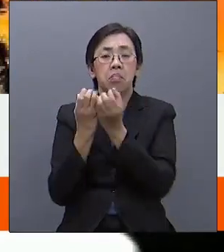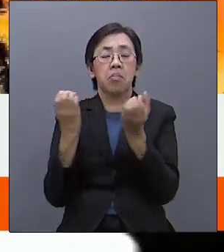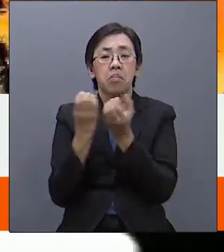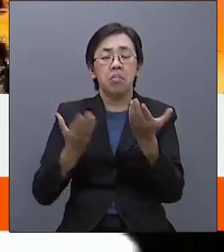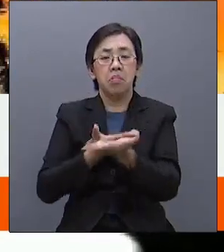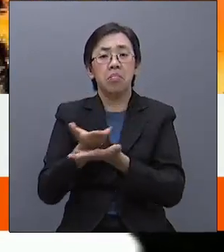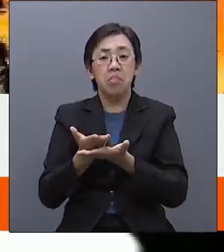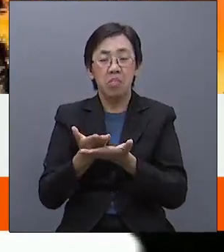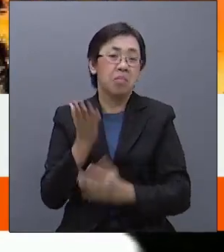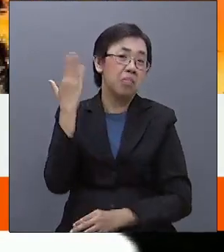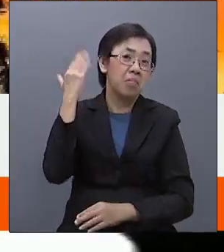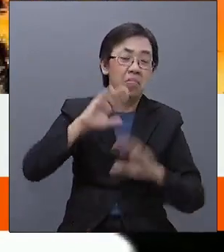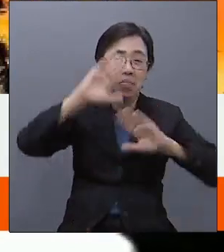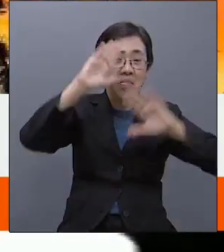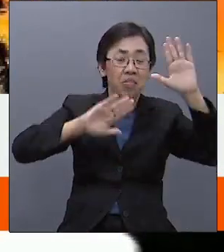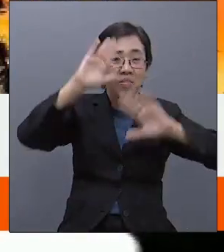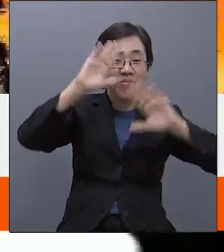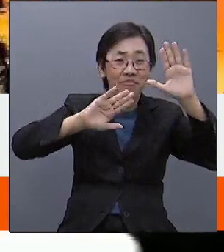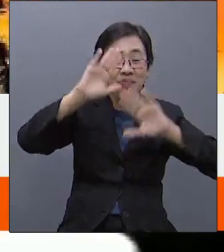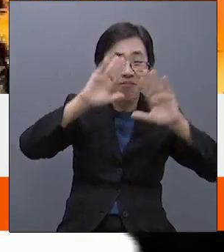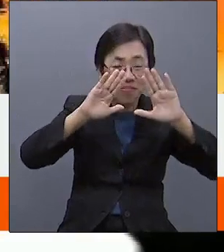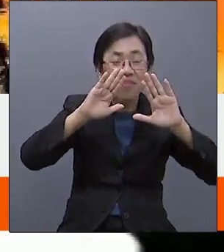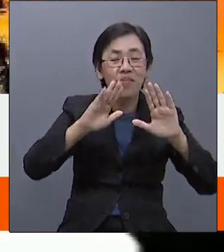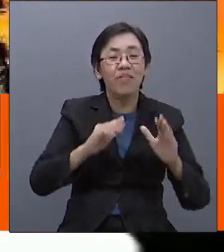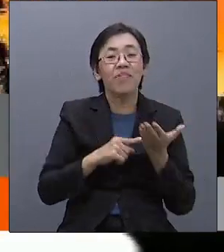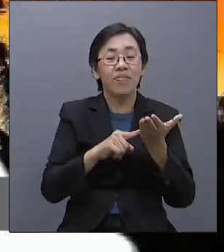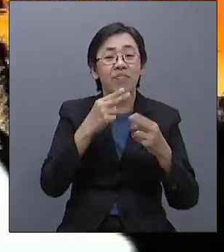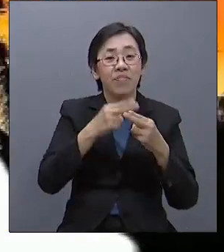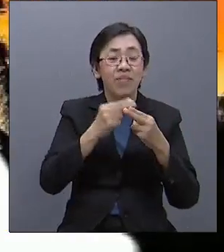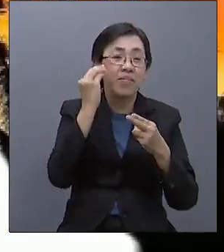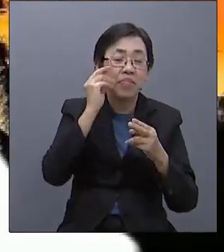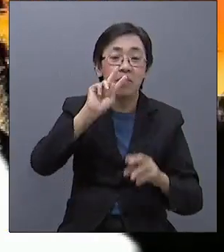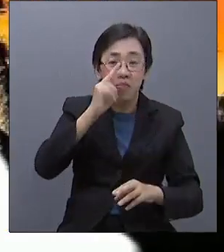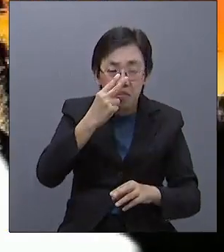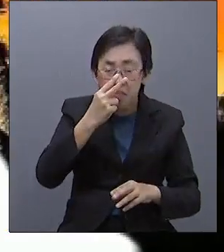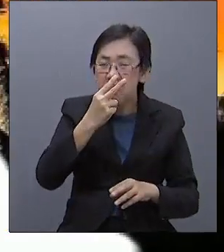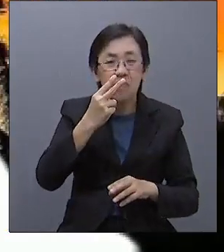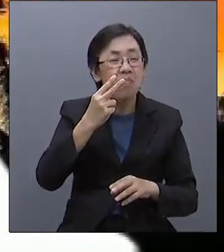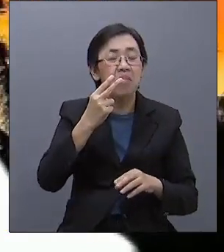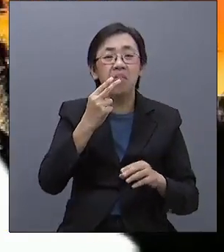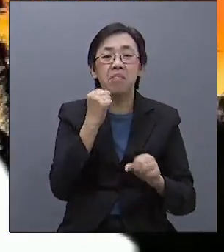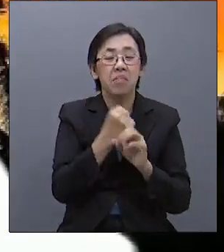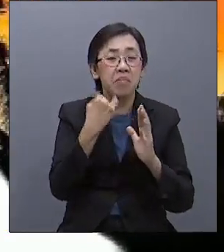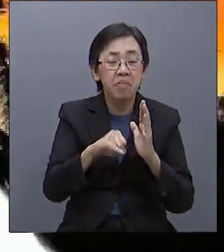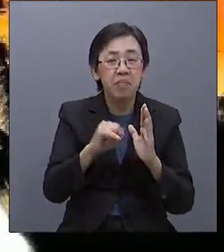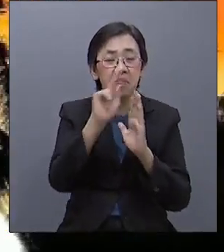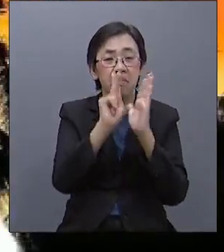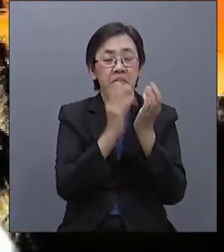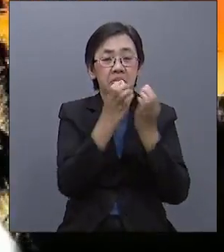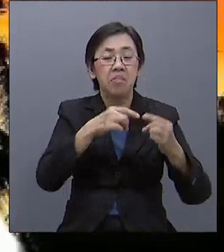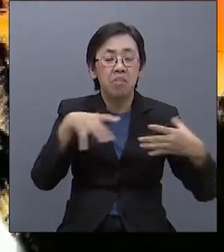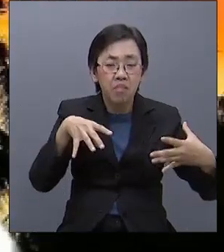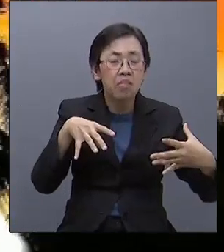าอันเก่าที่ไปดำเนินการของคุณพิธารอบสองนี่ไม่ชอบเนี่ยต้องดำเนินการใหม่เนี่ยอันนี้ผมคิดว่าก็น่าจะเป็นอะไร